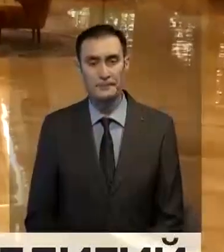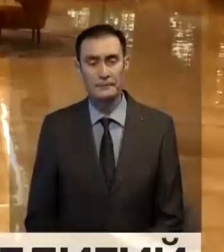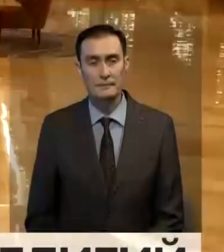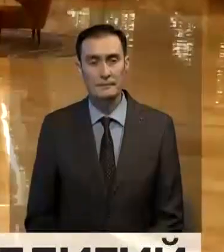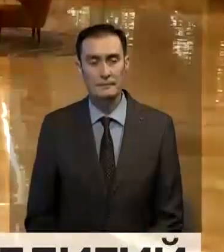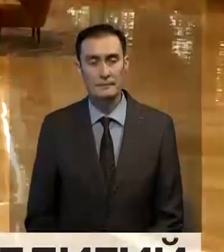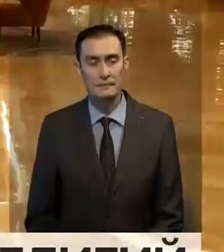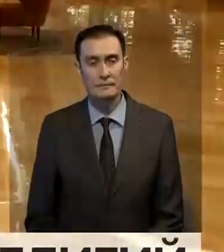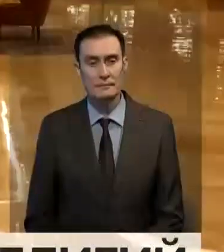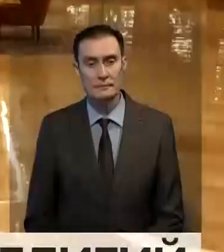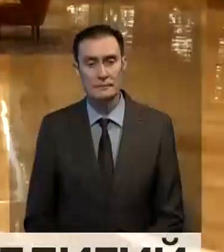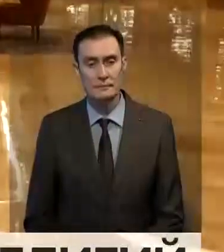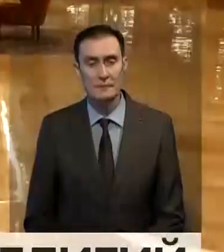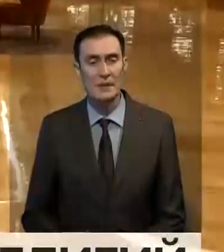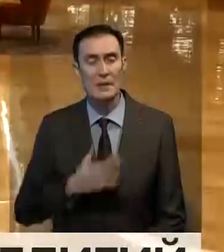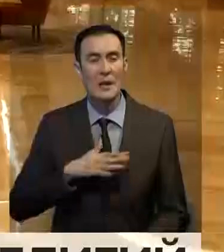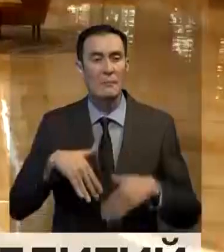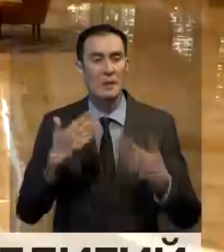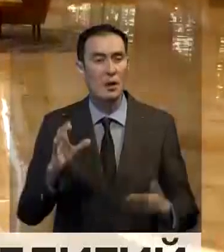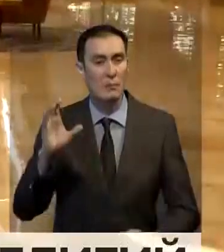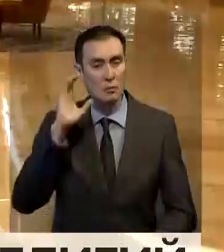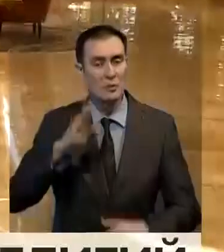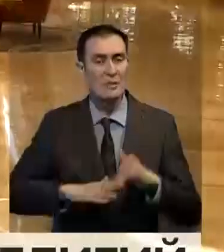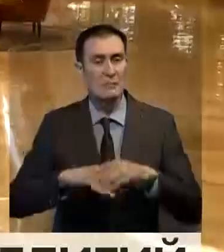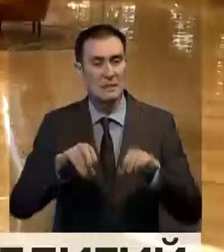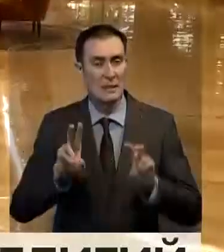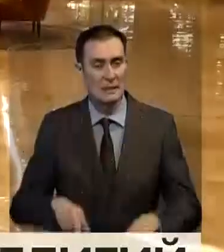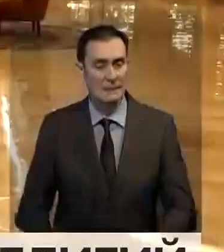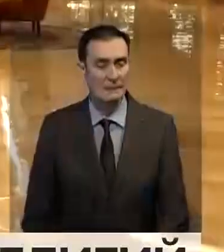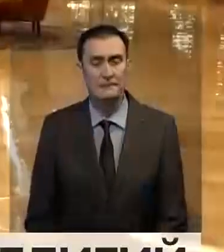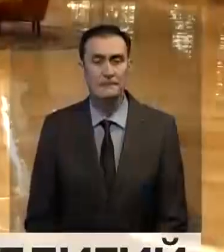Я предлагаю послушать одного из экспертов.